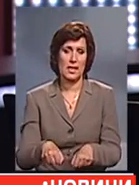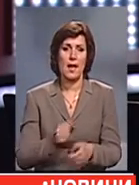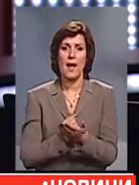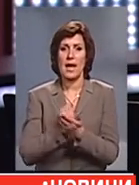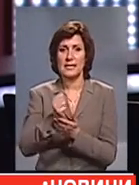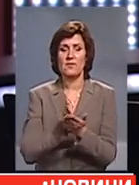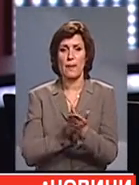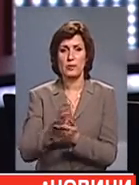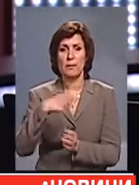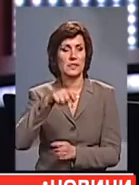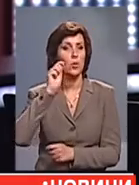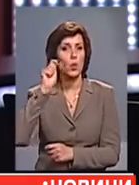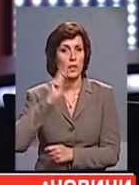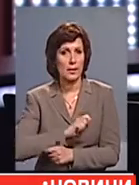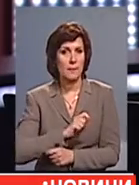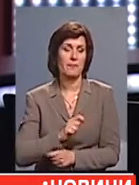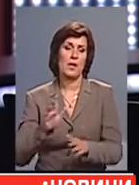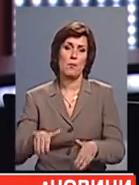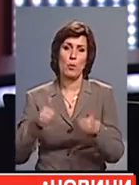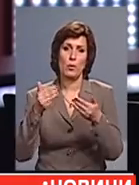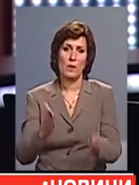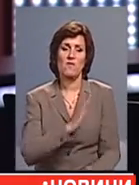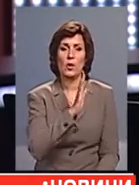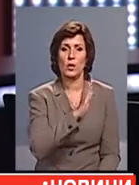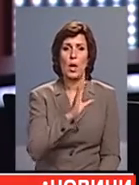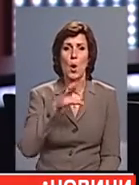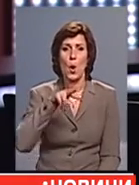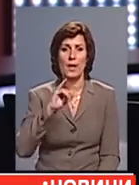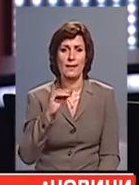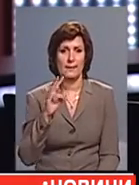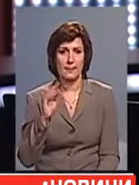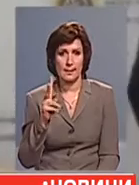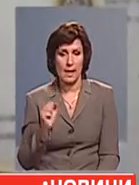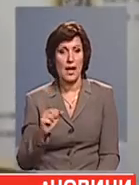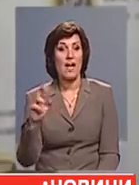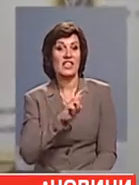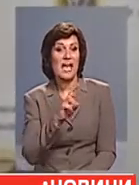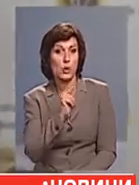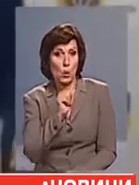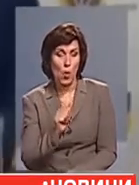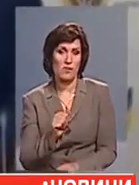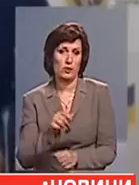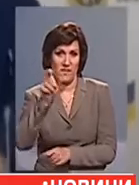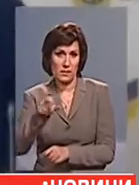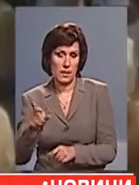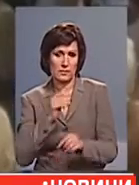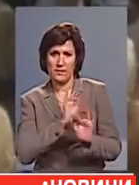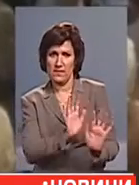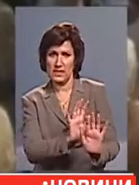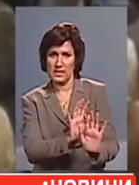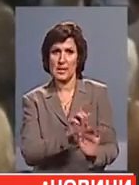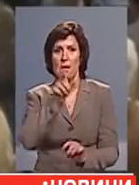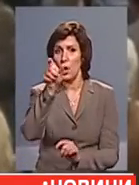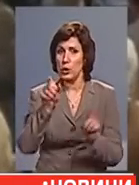Кандидатом на посаду президента України втікачі пропонують Володимира Олійника. Від Януковича вигнанці відхрестилися,